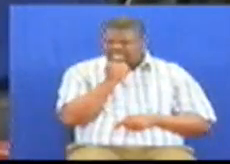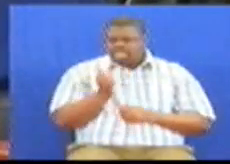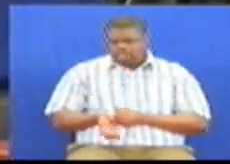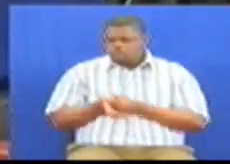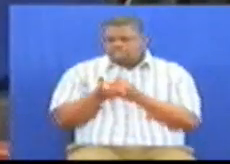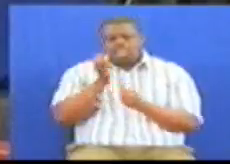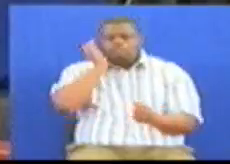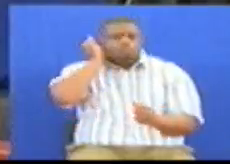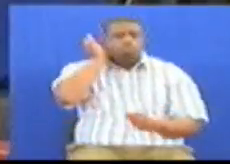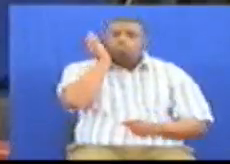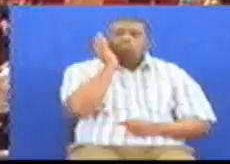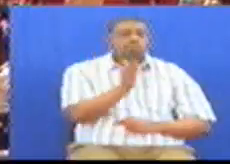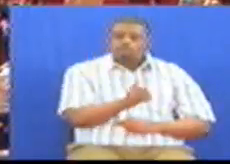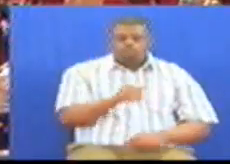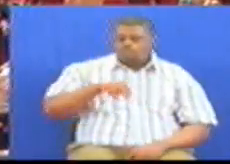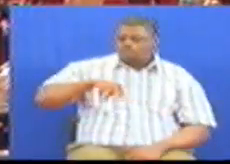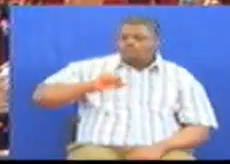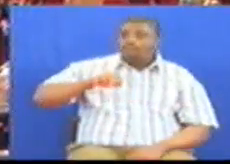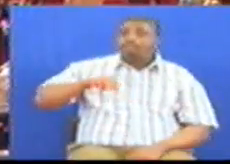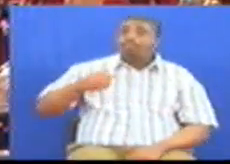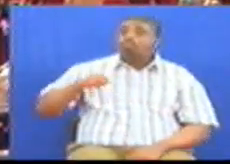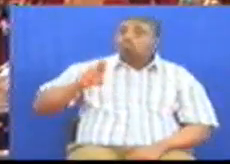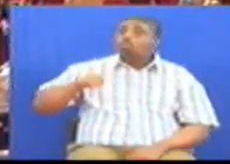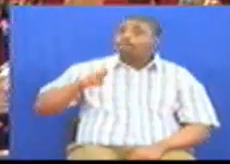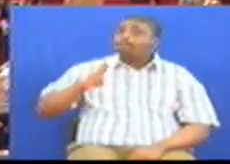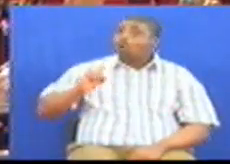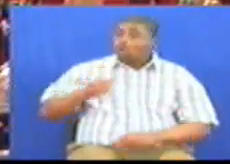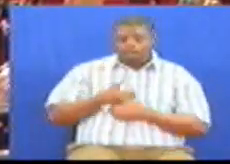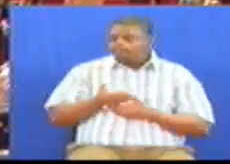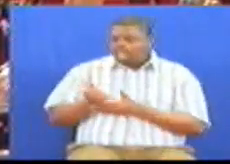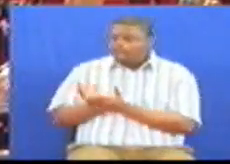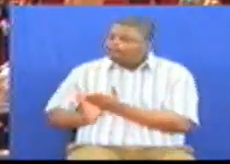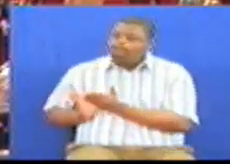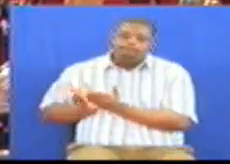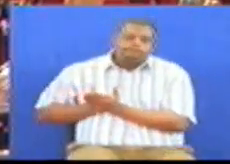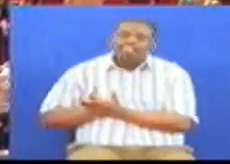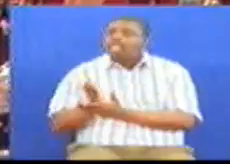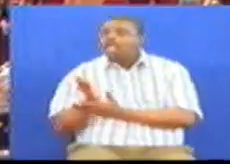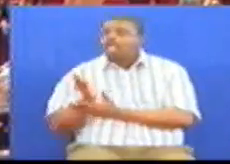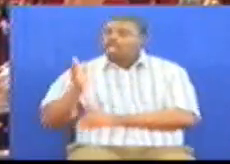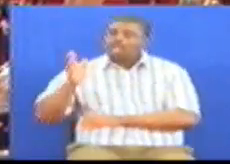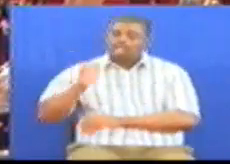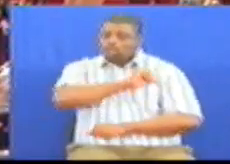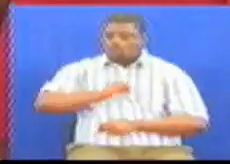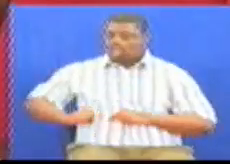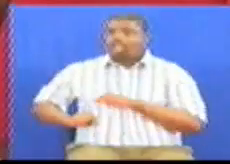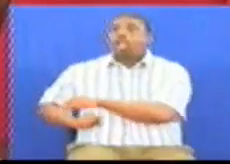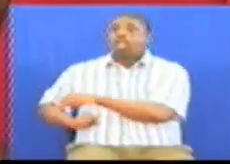katika makao yao makuu ya wilaya. Tunaomba hii barabara mtusaidie. Na hii barabara ina madaraja makubwa